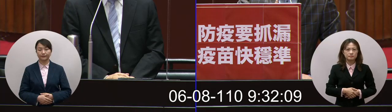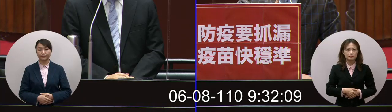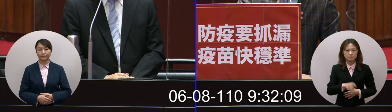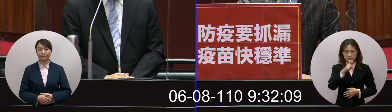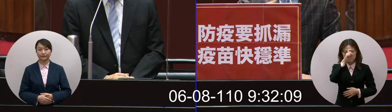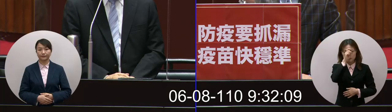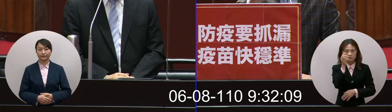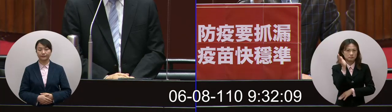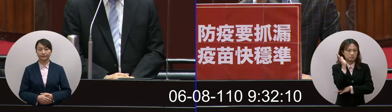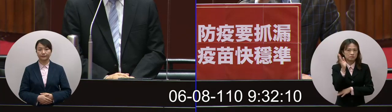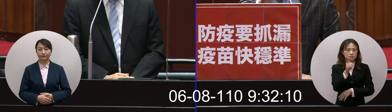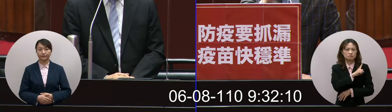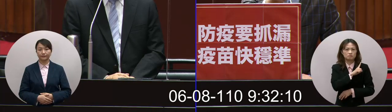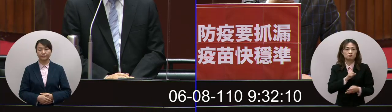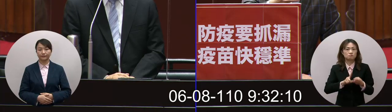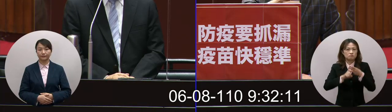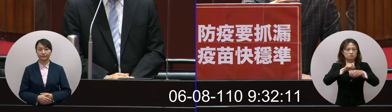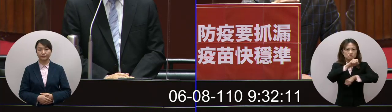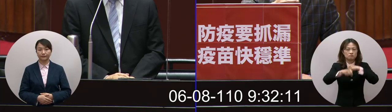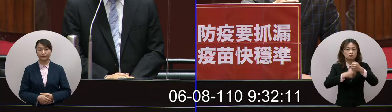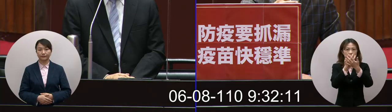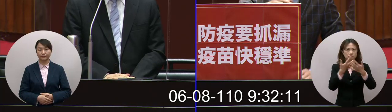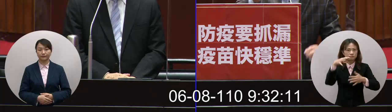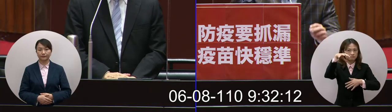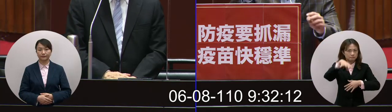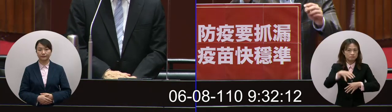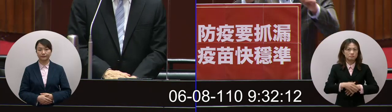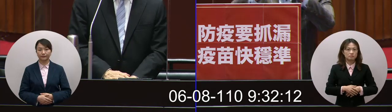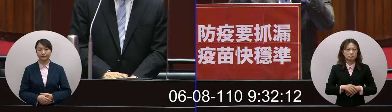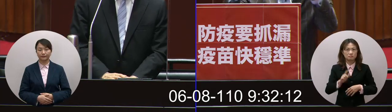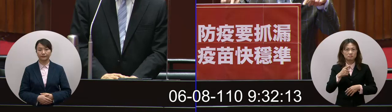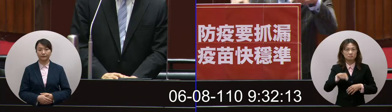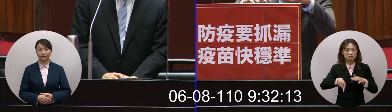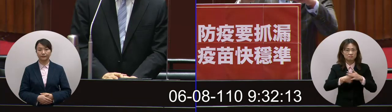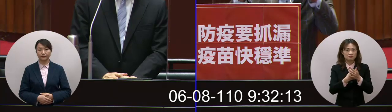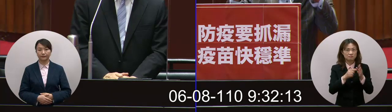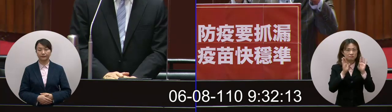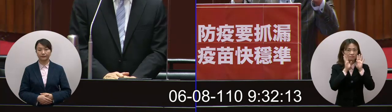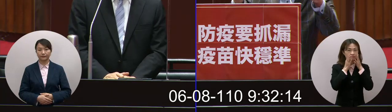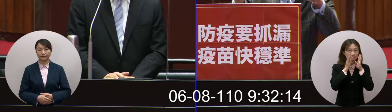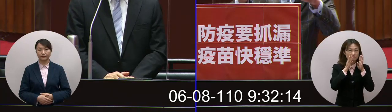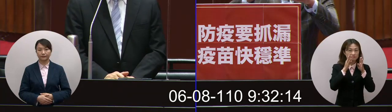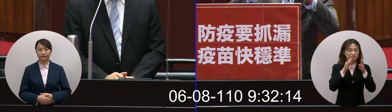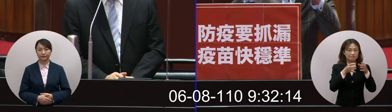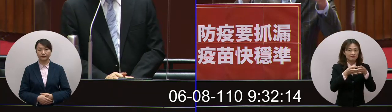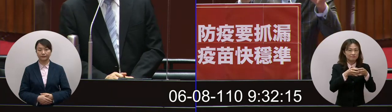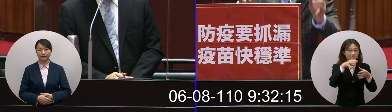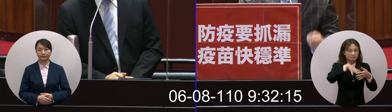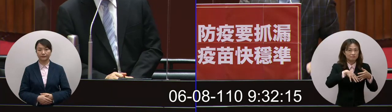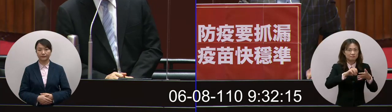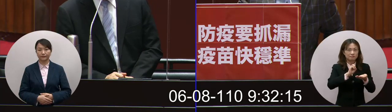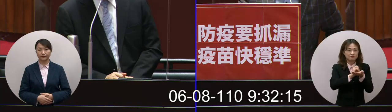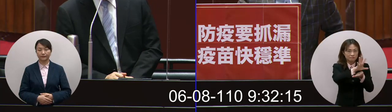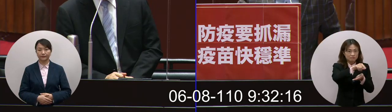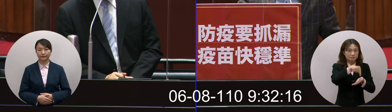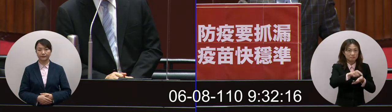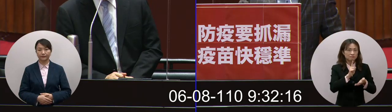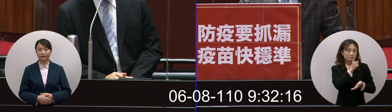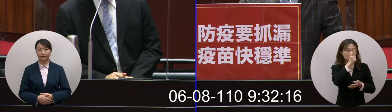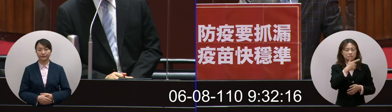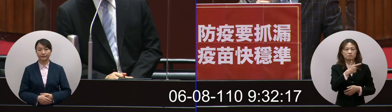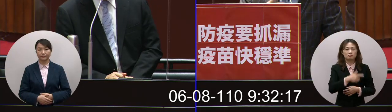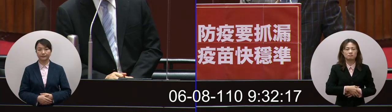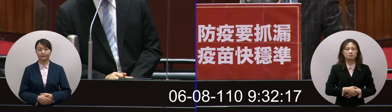或者是信息时代，唔是讲干那社群媒体尔，唔是迄个卫福部，逐天下晡2点铺一篇，哦，我今仔日解决什么代志有几